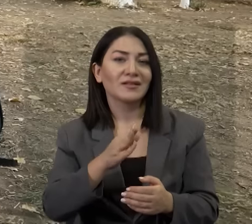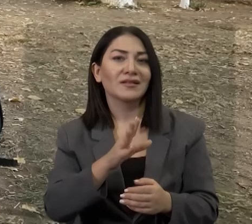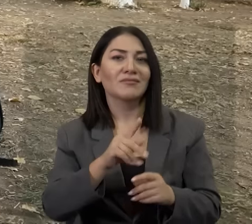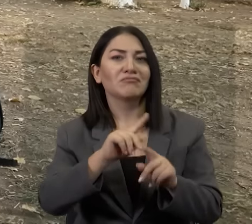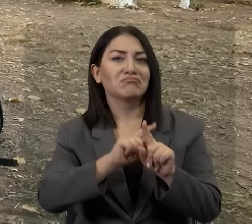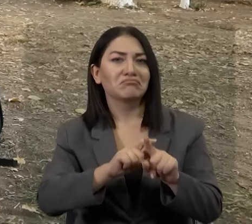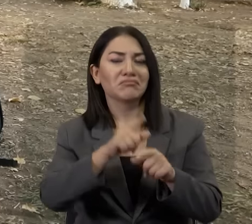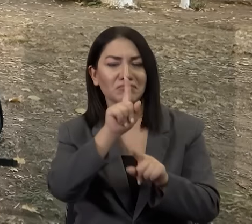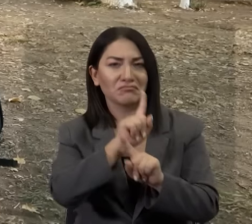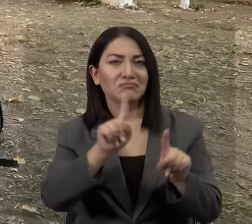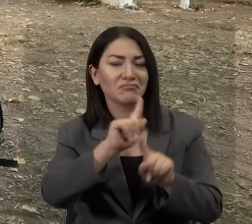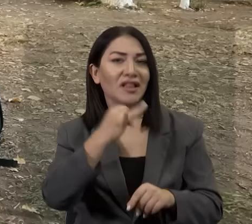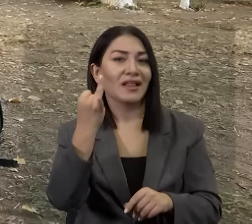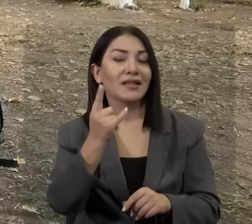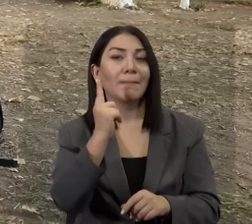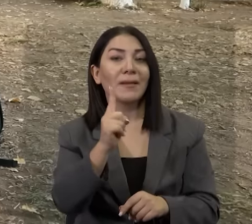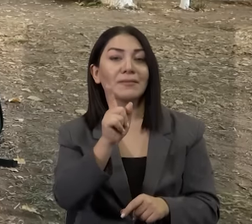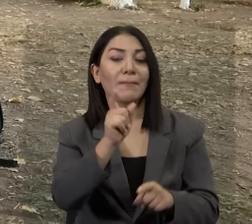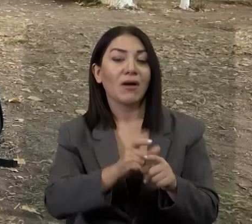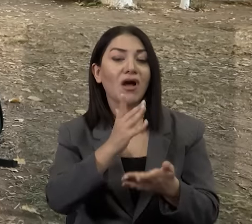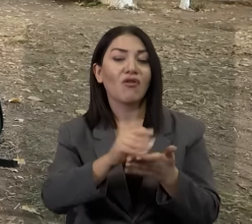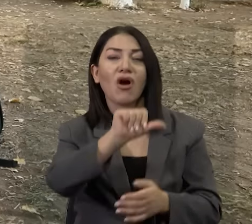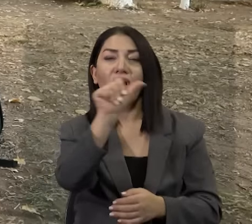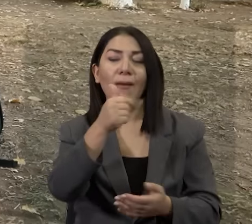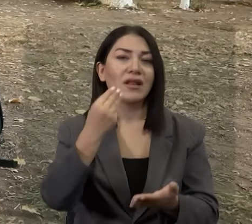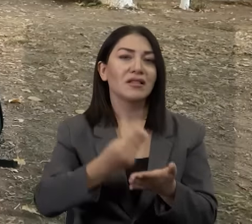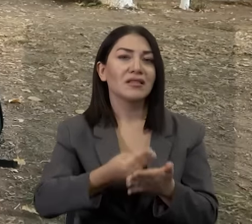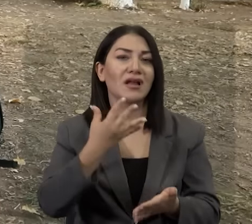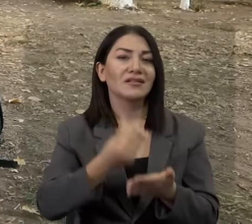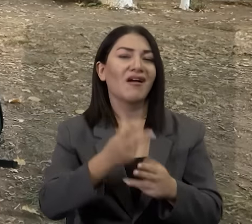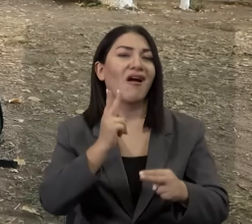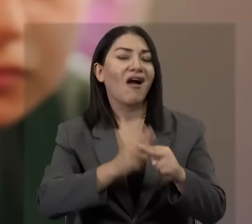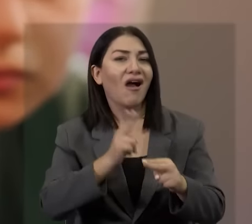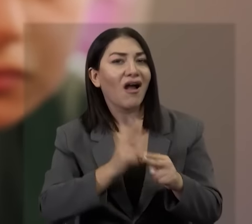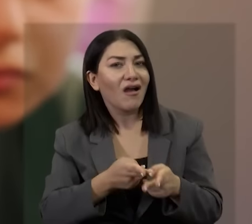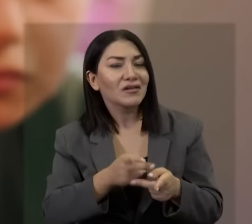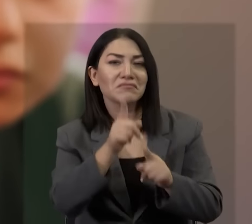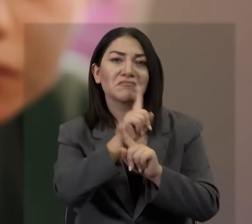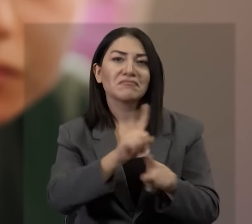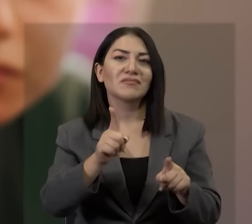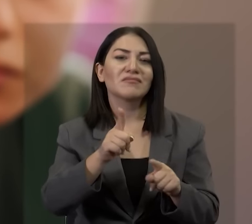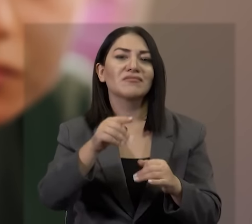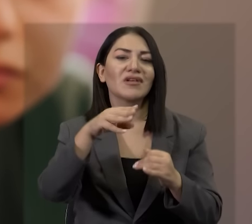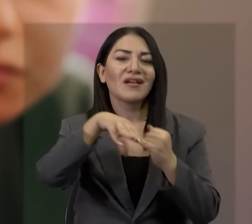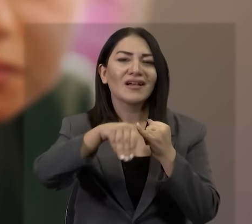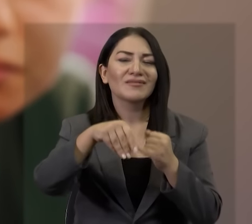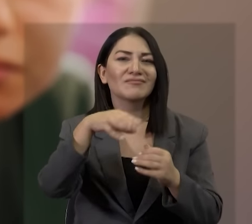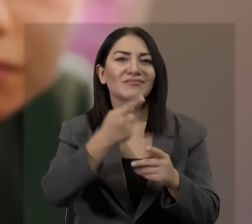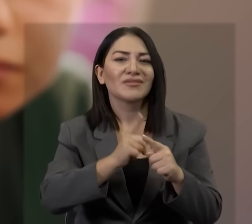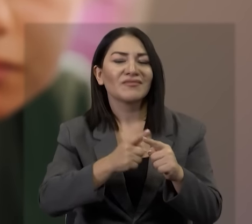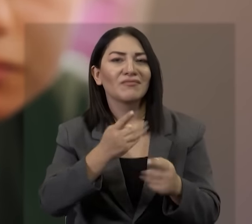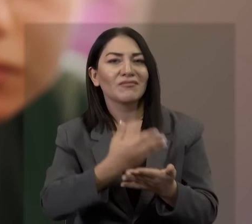եւ ամեն մեկն իր հերթին տպավորիչ։ Բայց կա մի բան, որը թանկ է ամեն ինչից։ Թանկարժեք քար է դա, թե հազվագյուտ